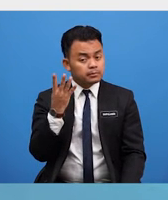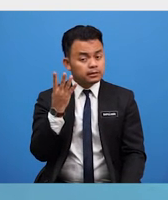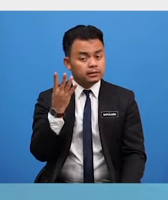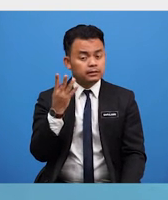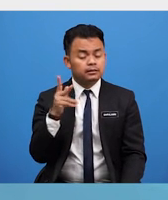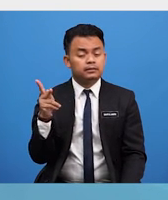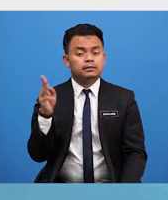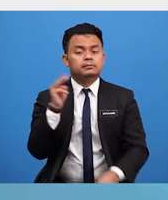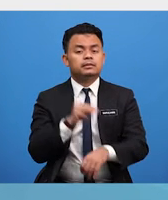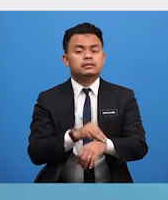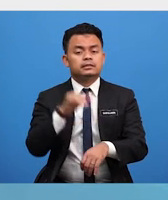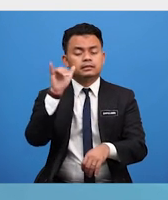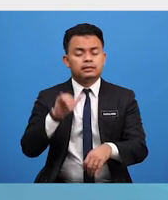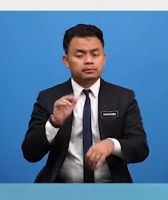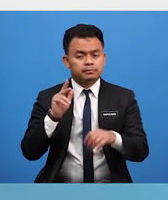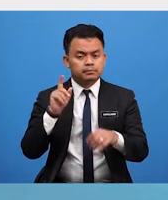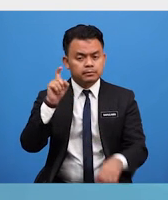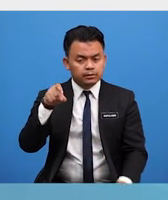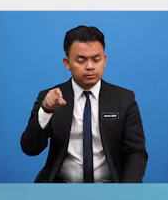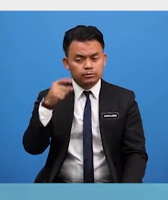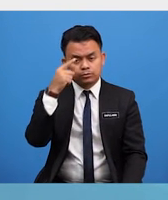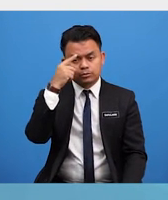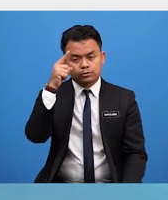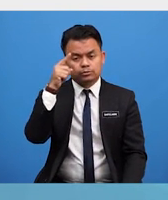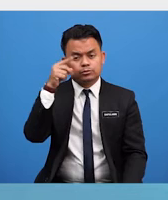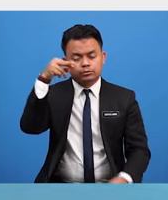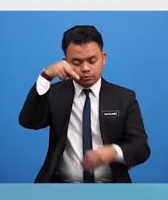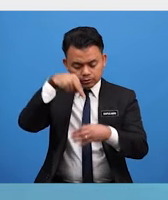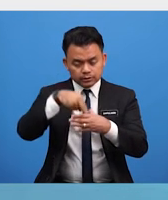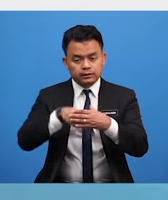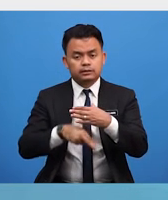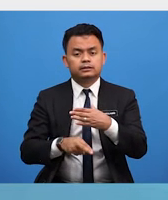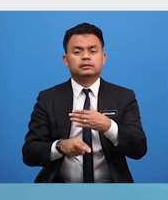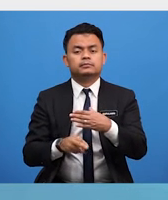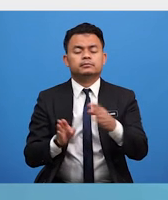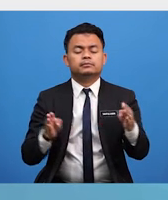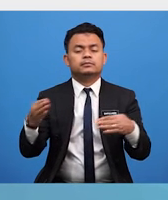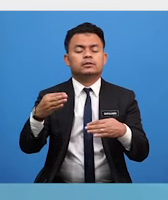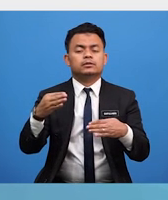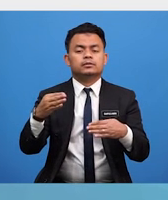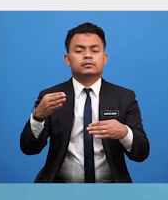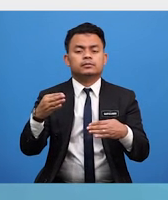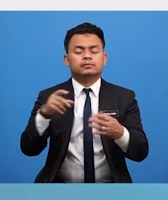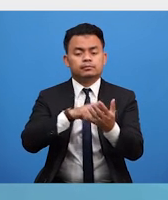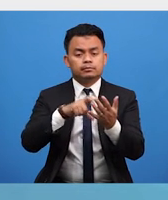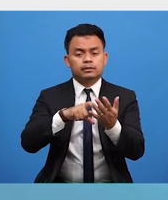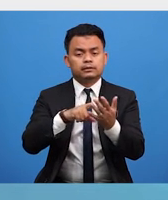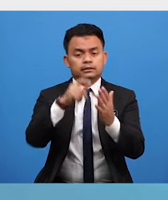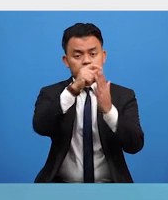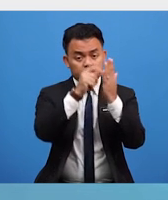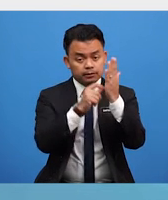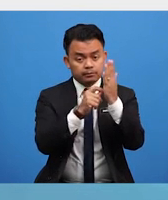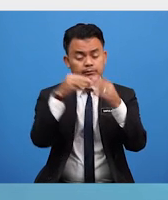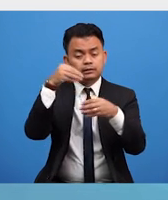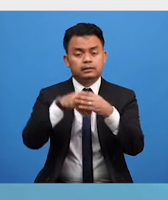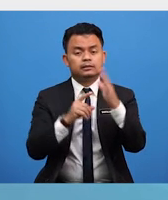berapakah tempoh masa yang diperlukan untuk merendam blok batik terap ke dalam lilin